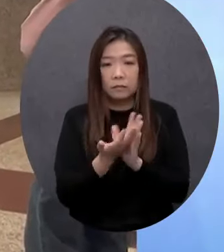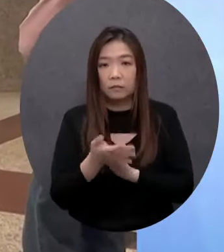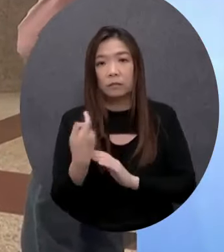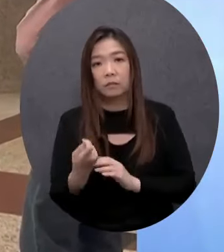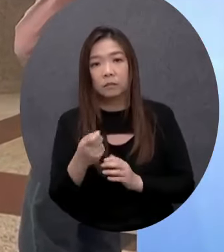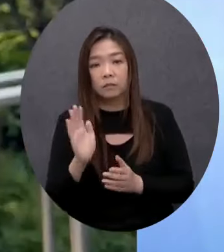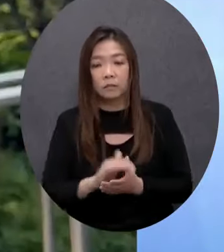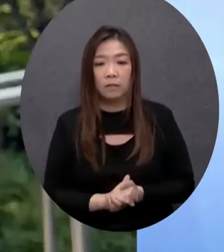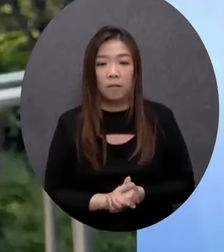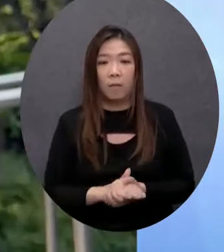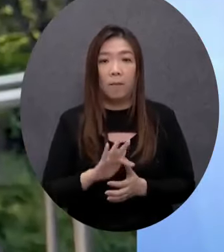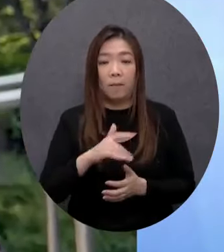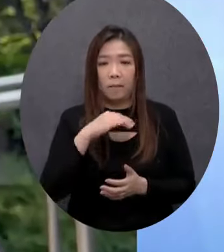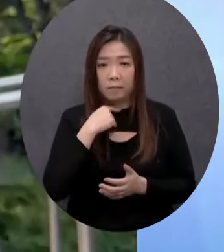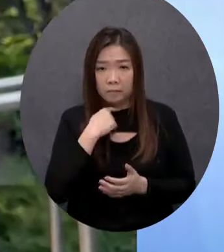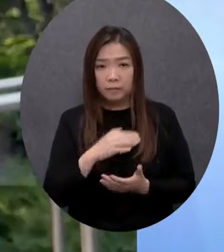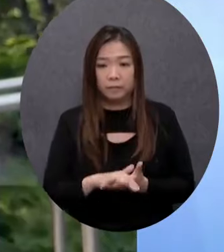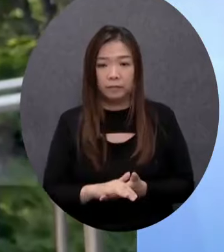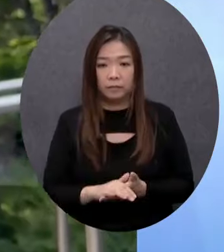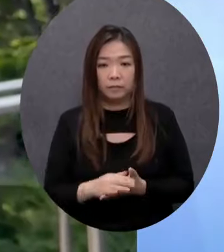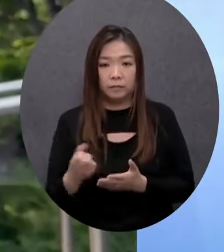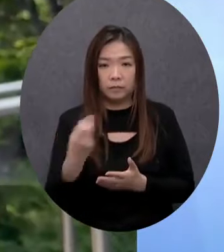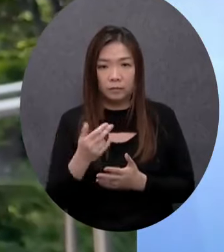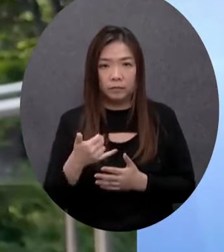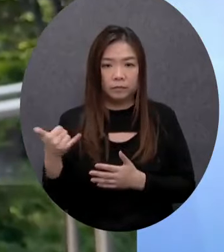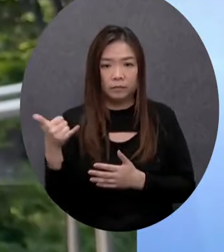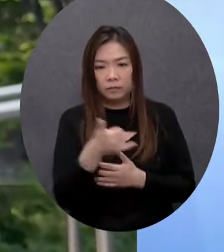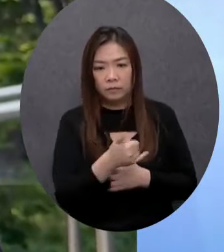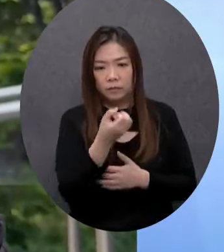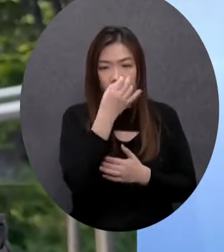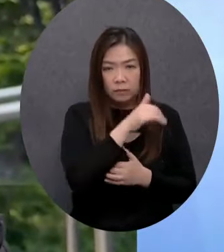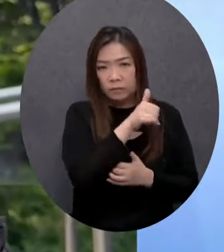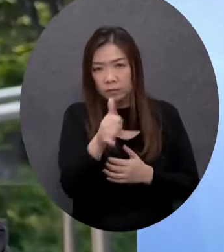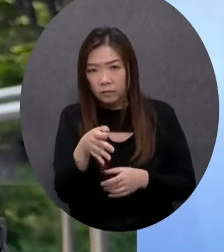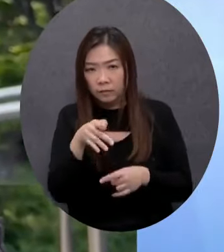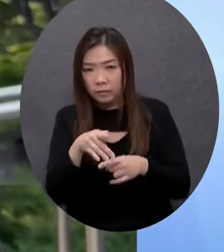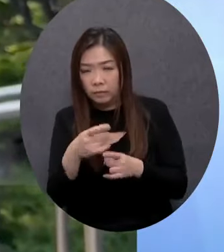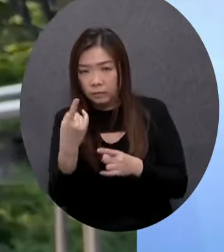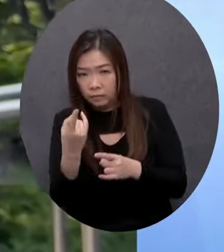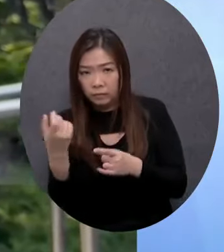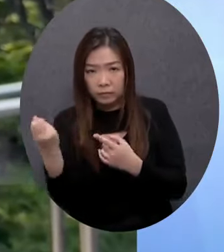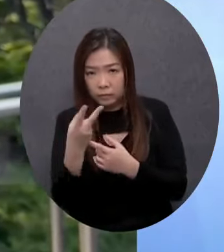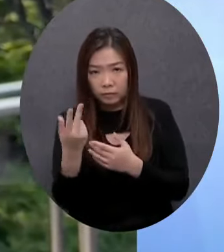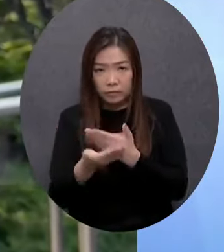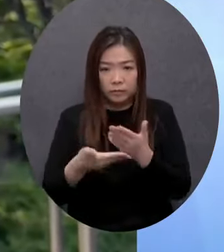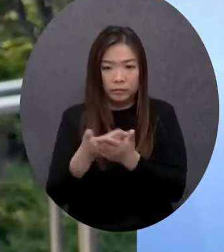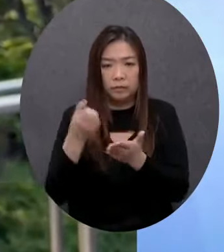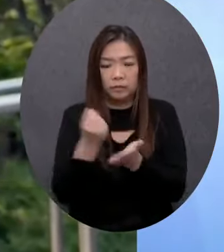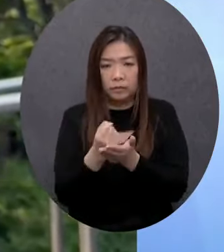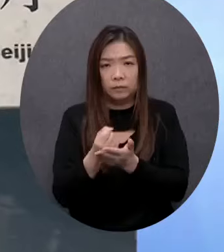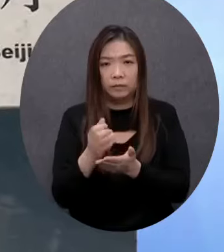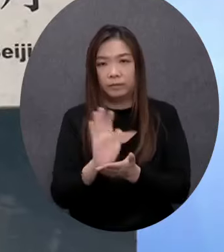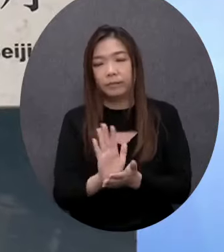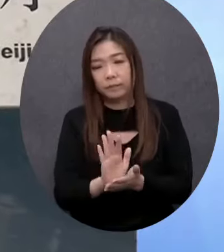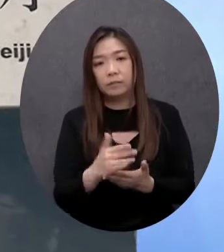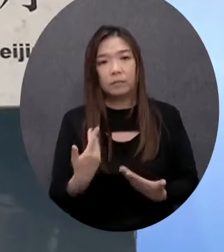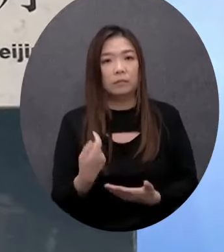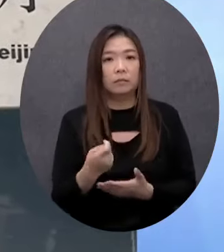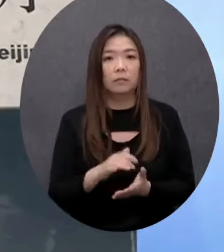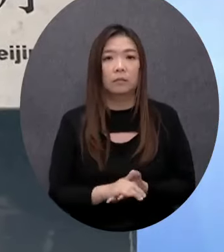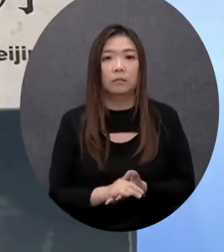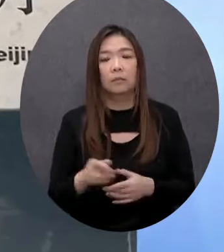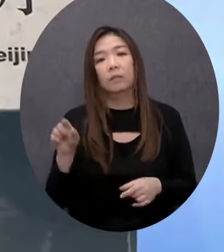吧。如果说有需要的话，就不用在香港那边再跑到深圳一次，然后再签注一次，可能要方便很多。 除了